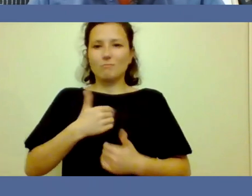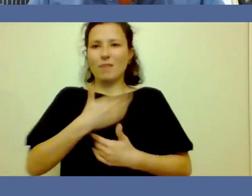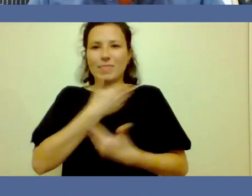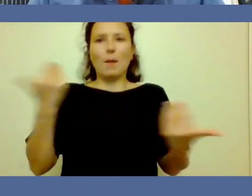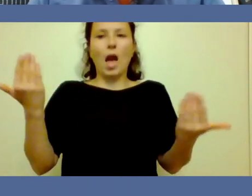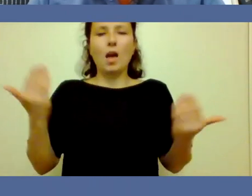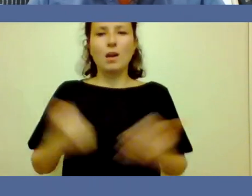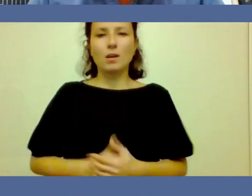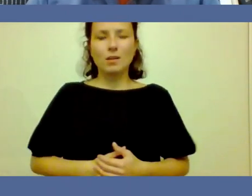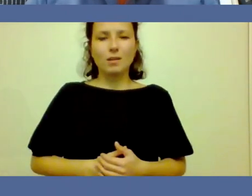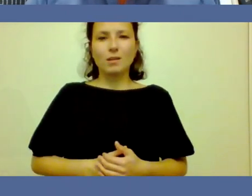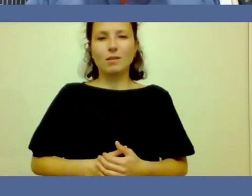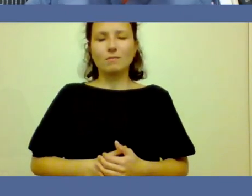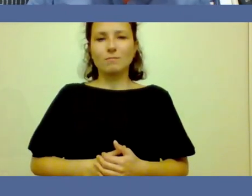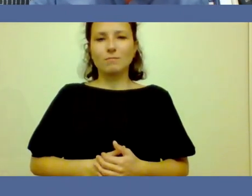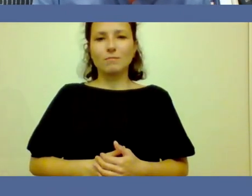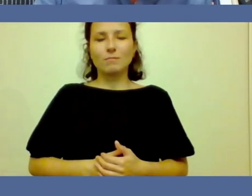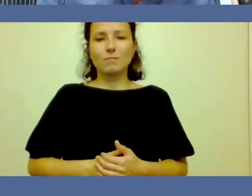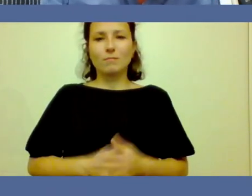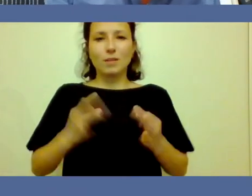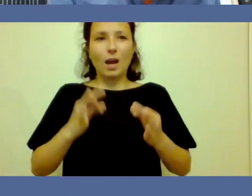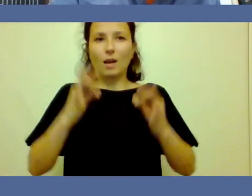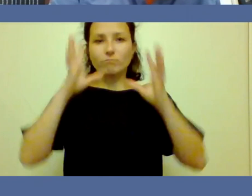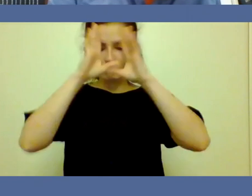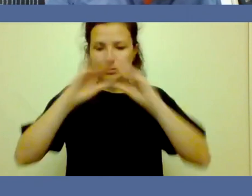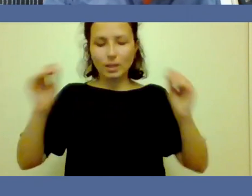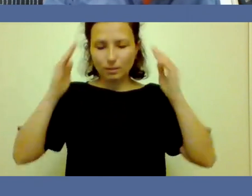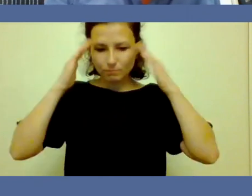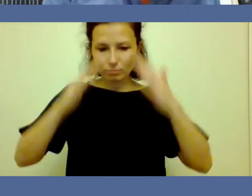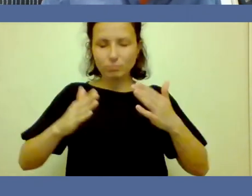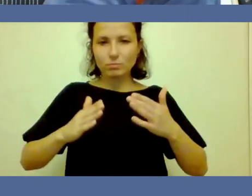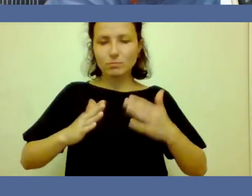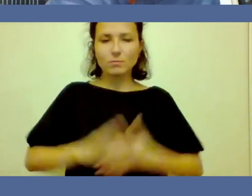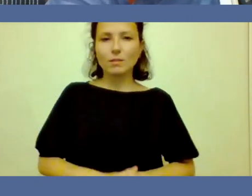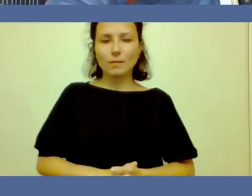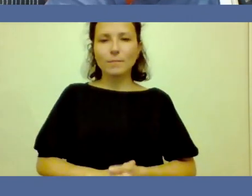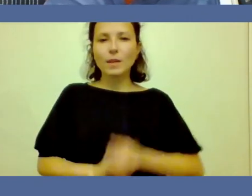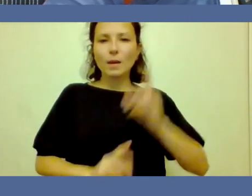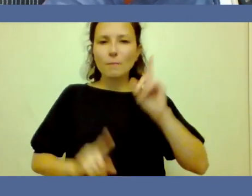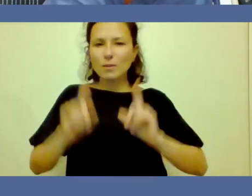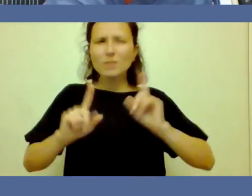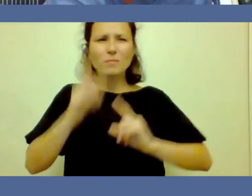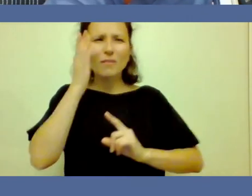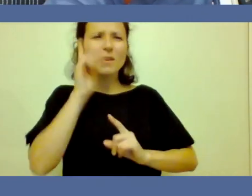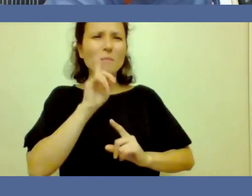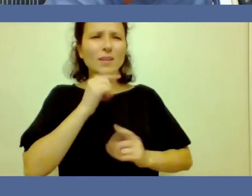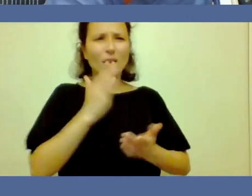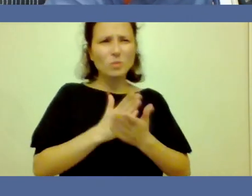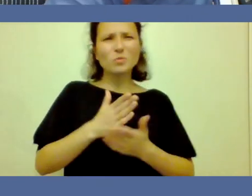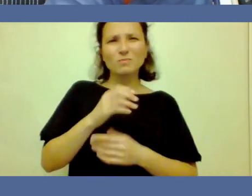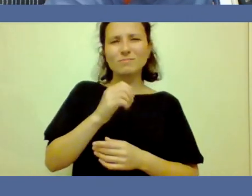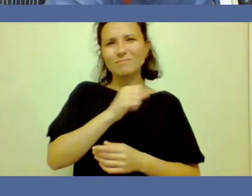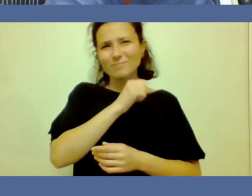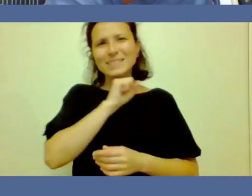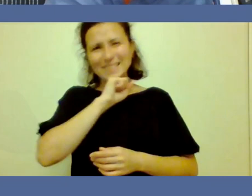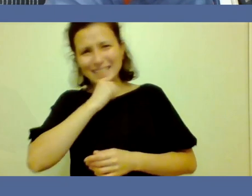prostu to, co się tak dzieje, że ja w tym momencie znikam i czasem, bo teraz już, wie pan, jak mam tyle lat, to ciało już nie